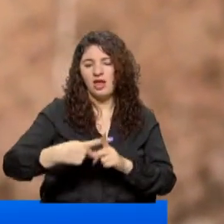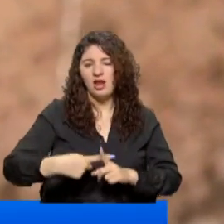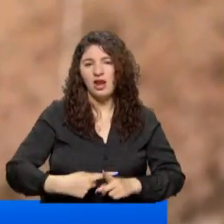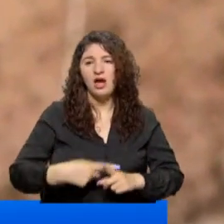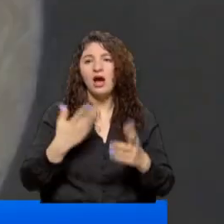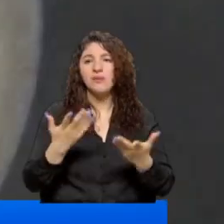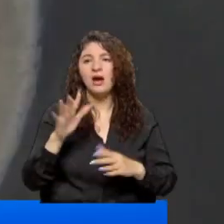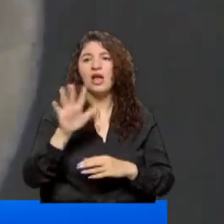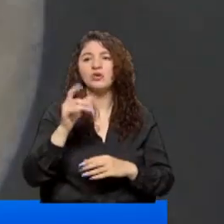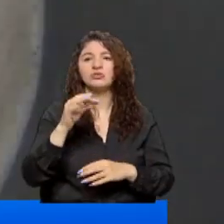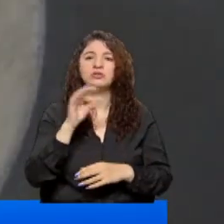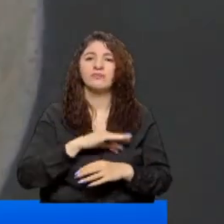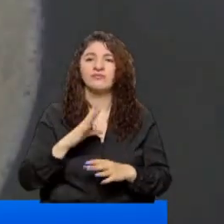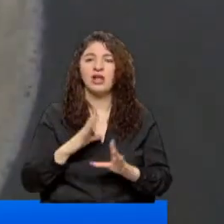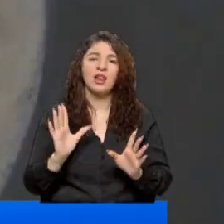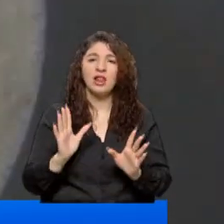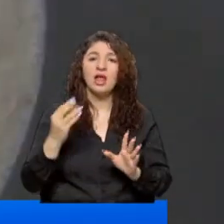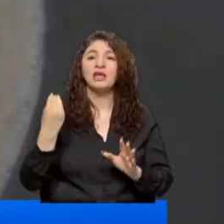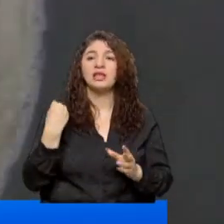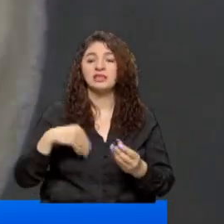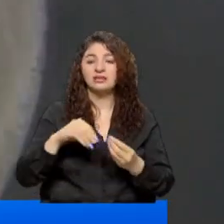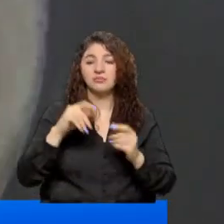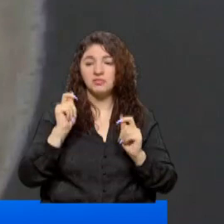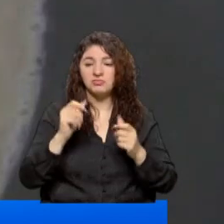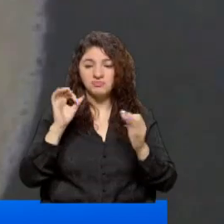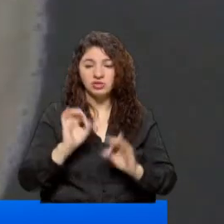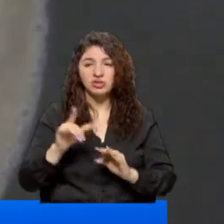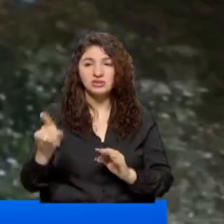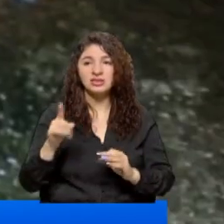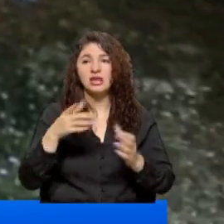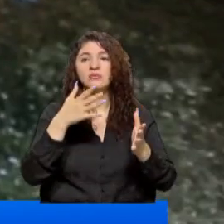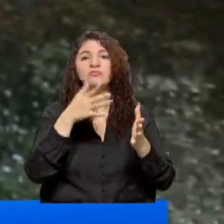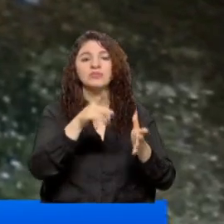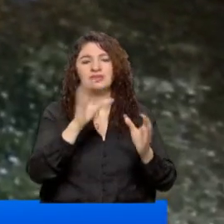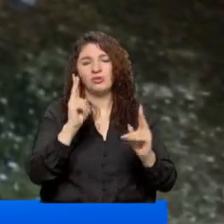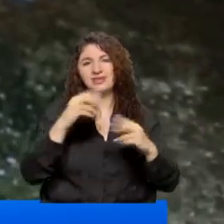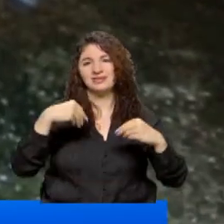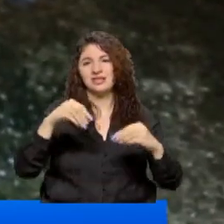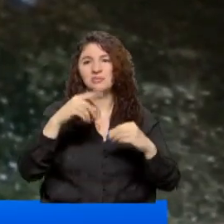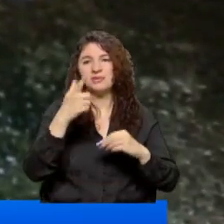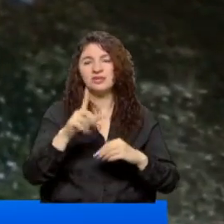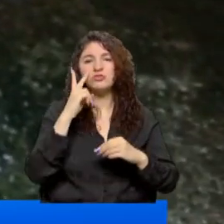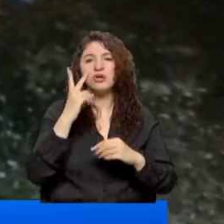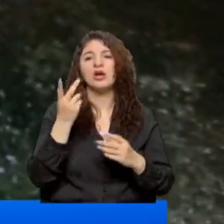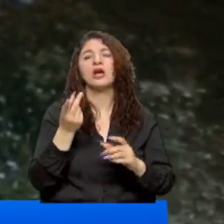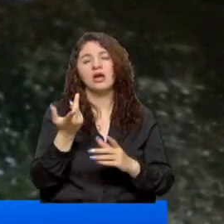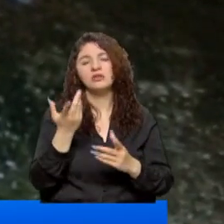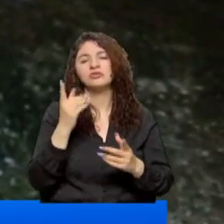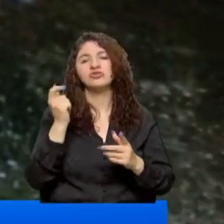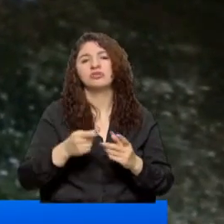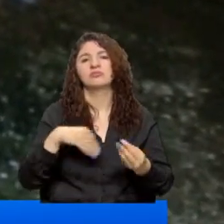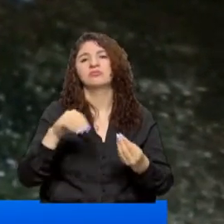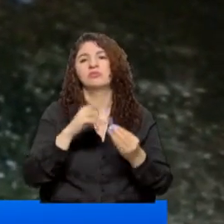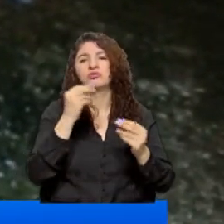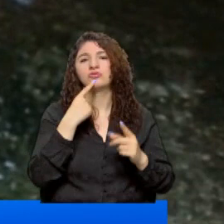ekliyor ancak 50 kuruş kar edebiliyor yeni zam uygulanmaya başladığında perakende çiğ süt fiyatının kaçınılmaz olarak artacağını